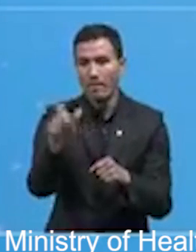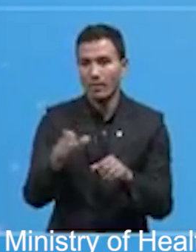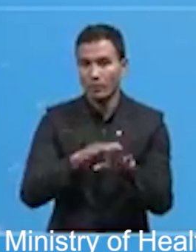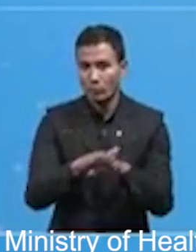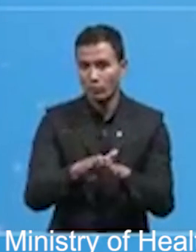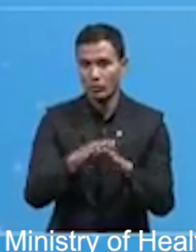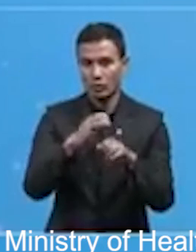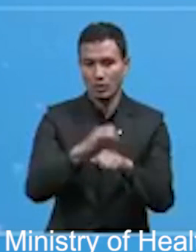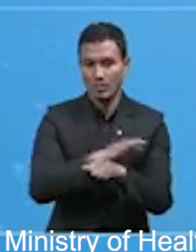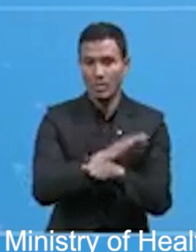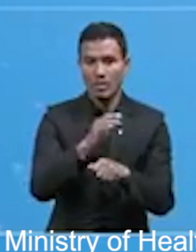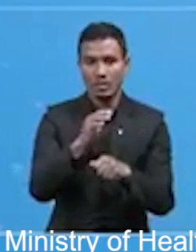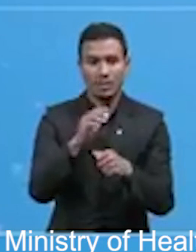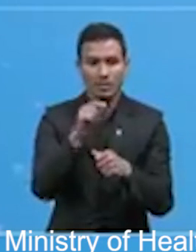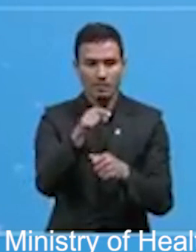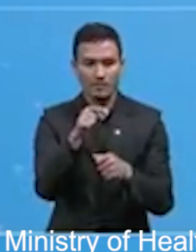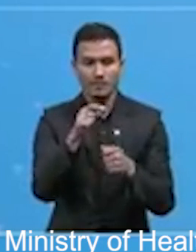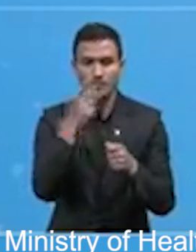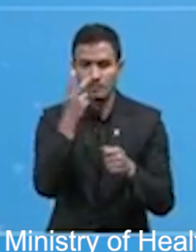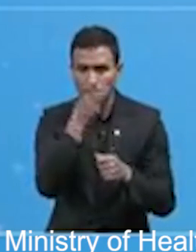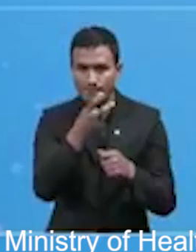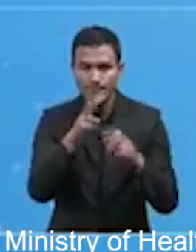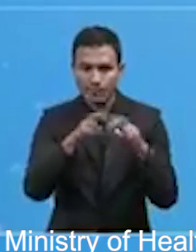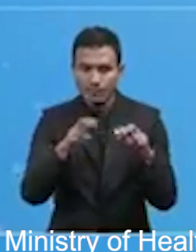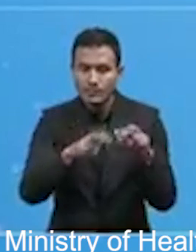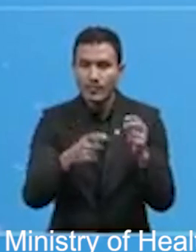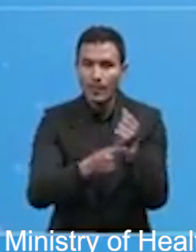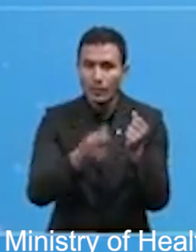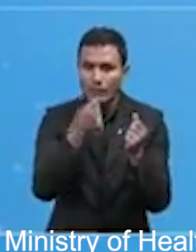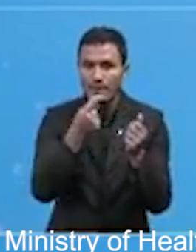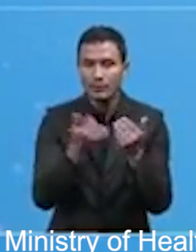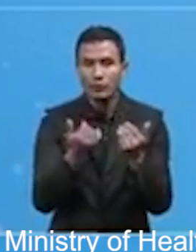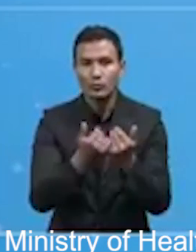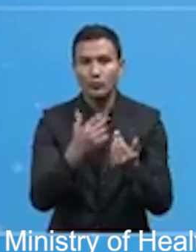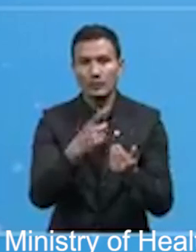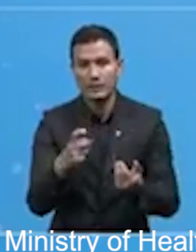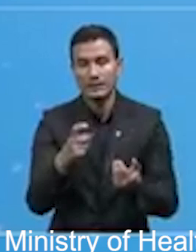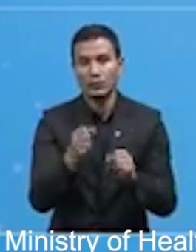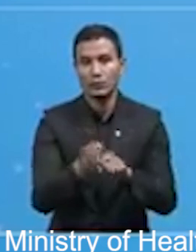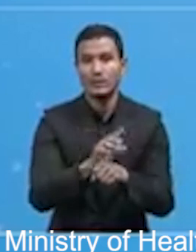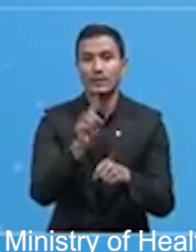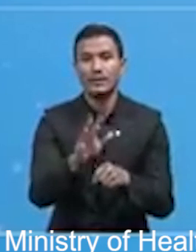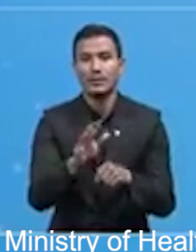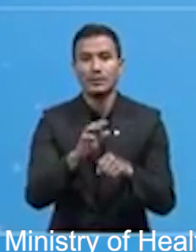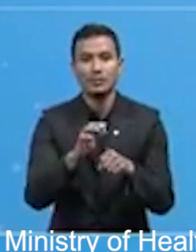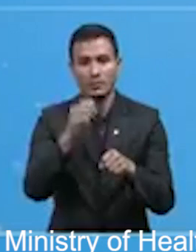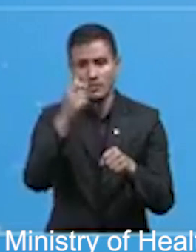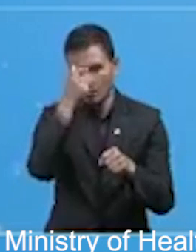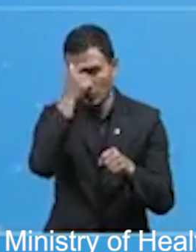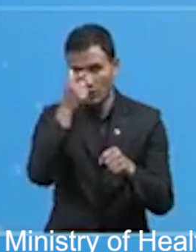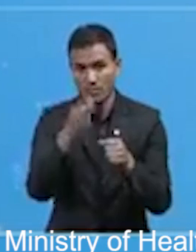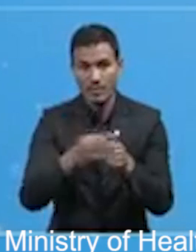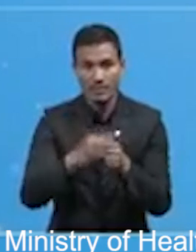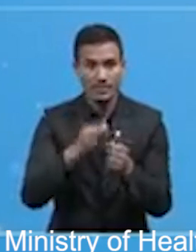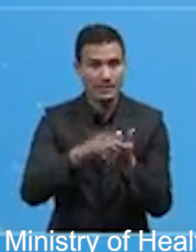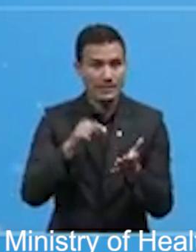व्यक्तिहरूलाई सङ्क्रमित बानी खोज अनुसन्धान उपचार आदि गर्नु गराउनु हुन COVID-19 सङ्कट व्यवस्थापन